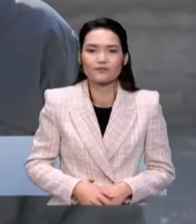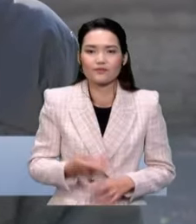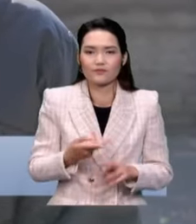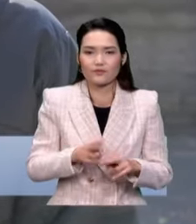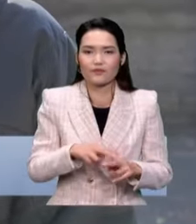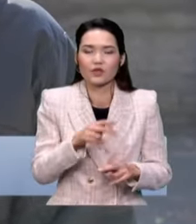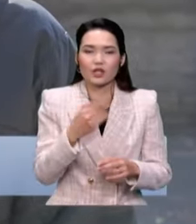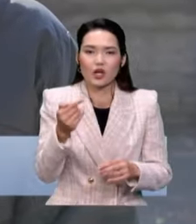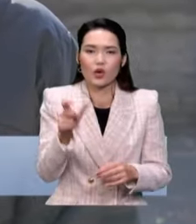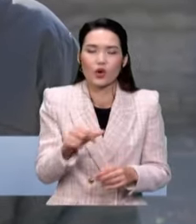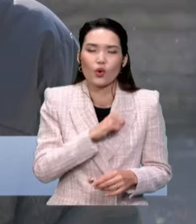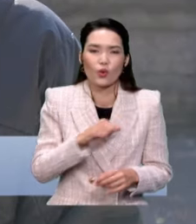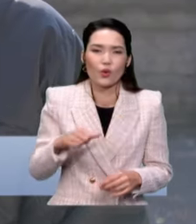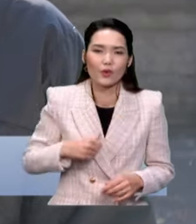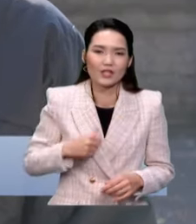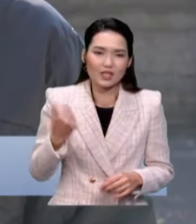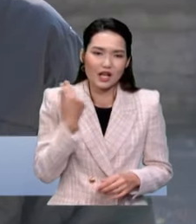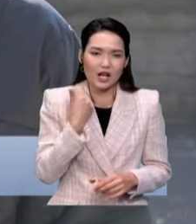м